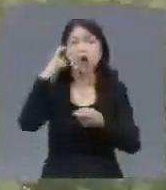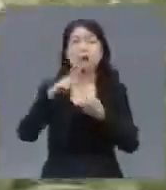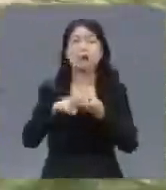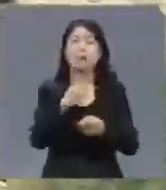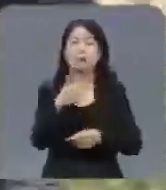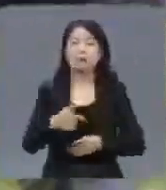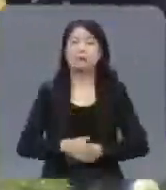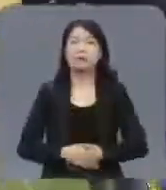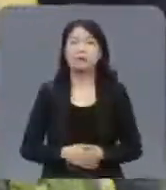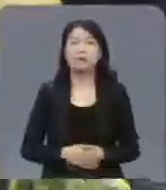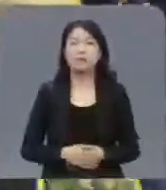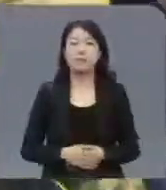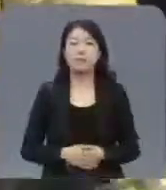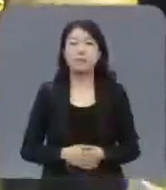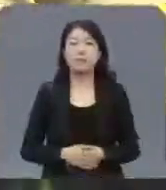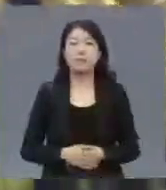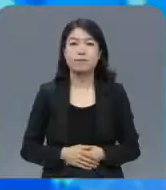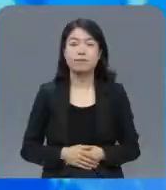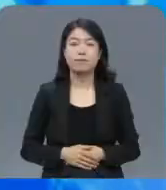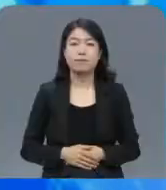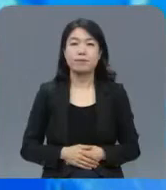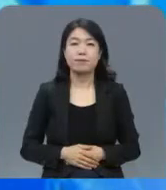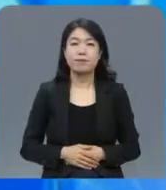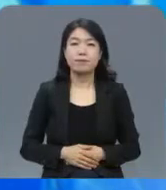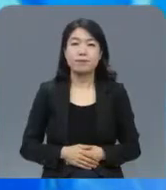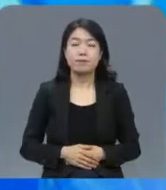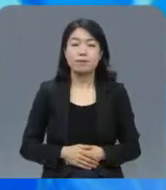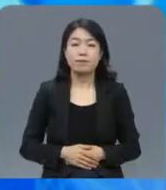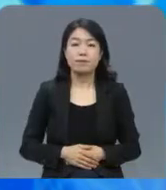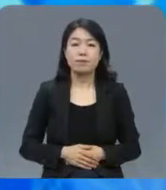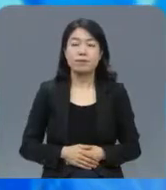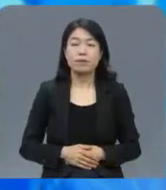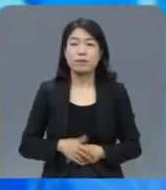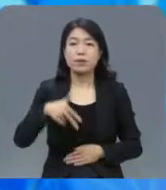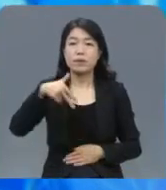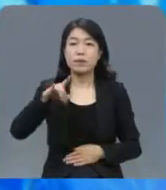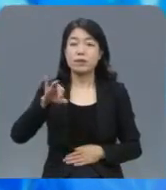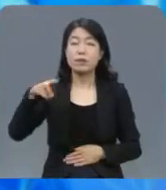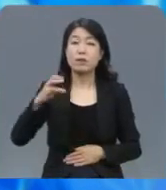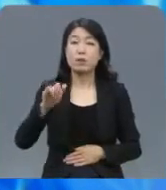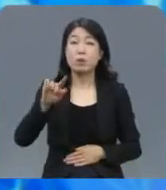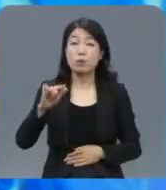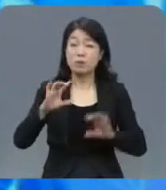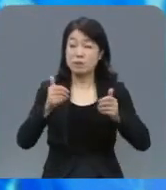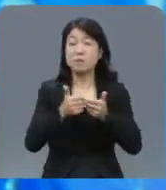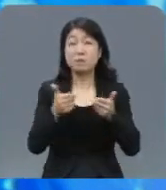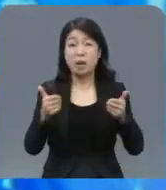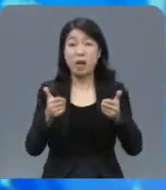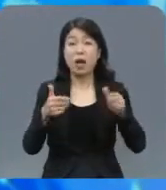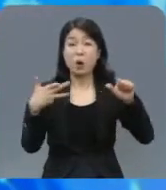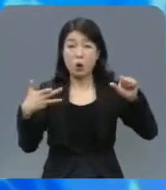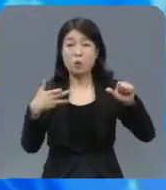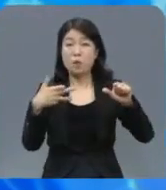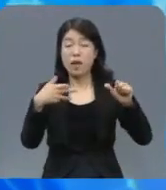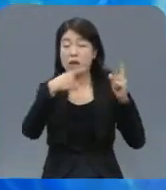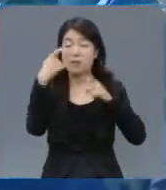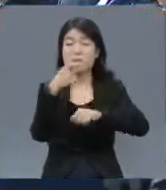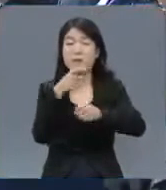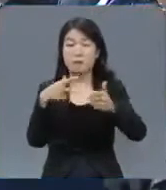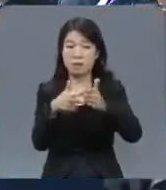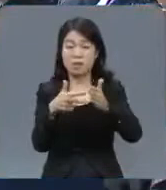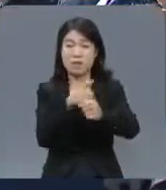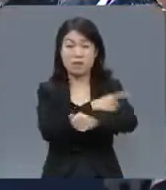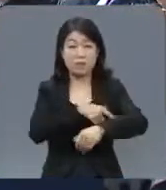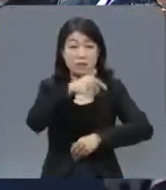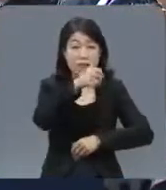kbs 뉴스 김광진 입니다 고정 동년 5.18 기념재단 이사장 이 유가족과 5 5월 단체 회원